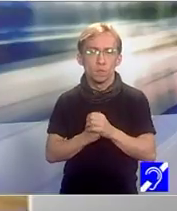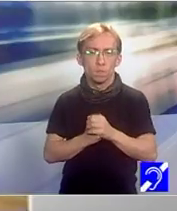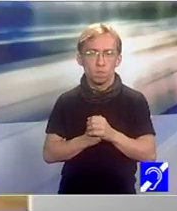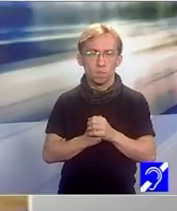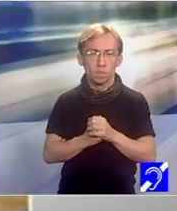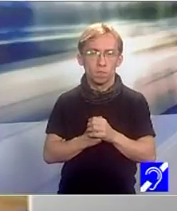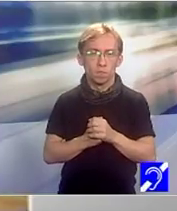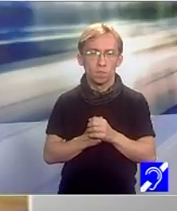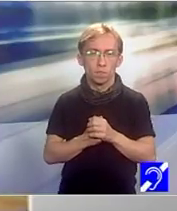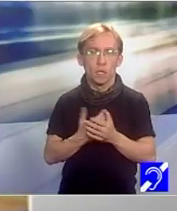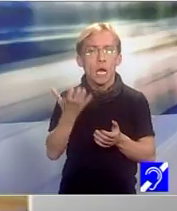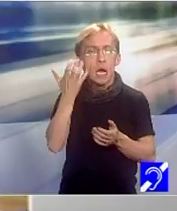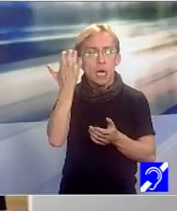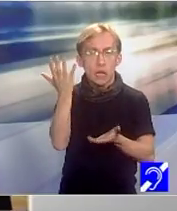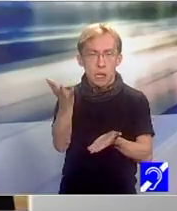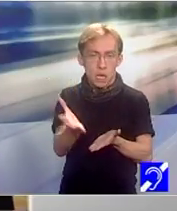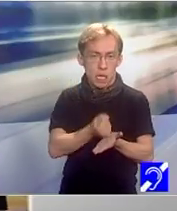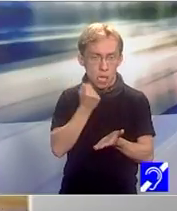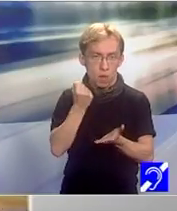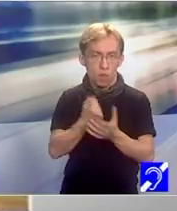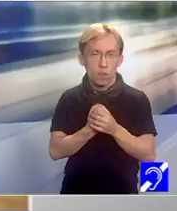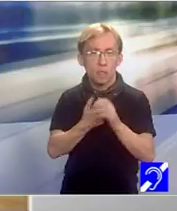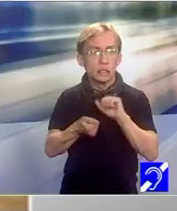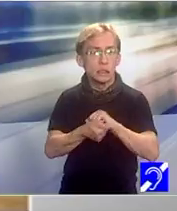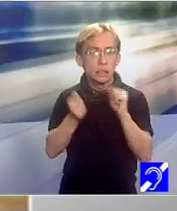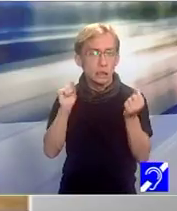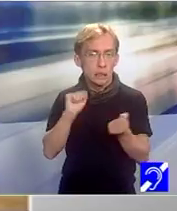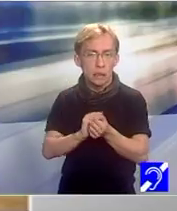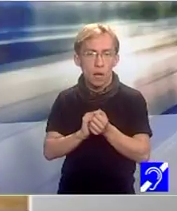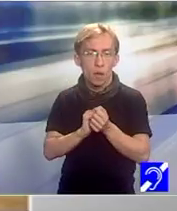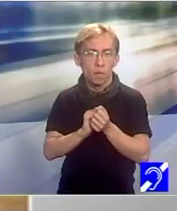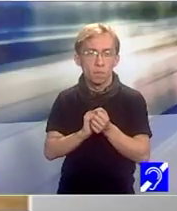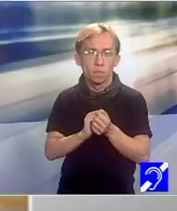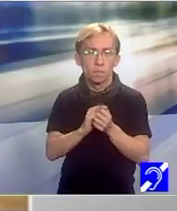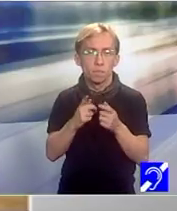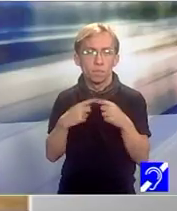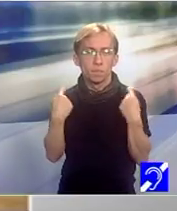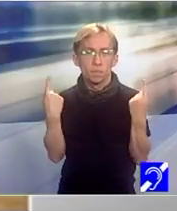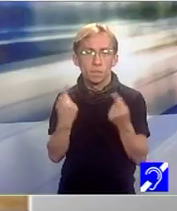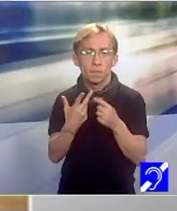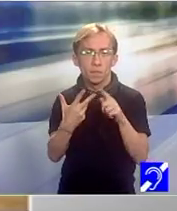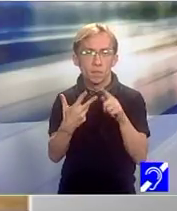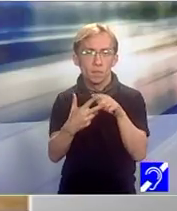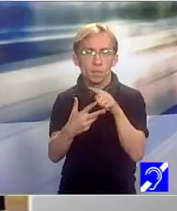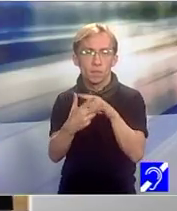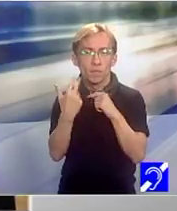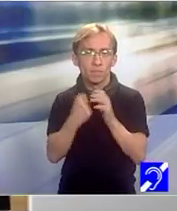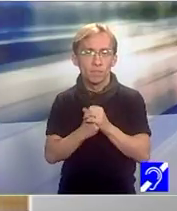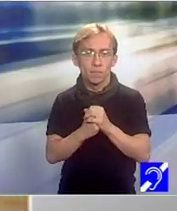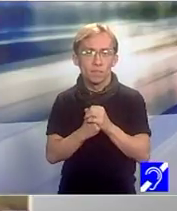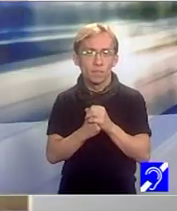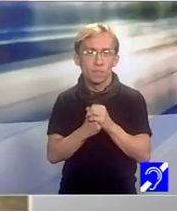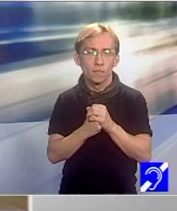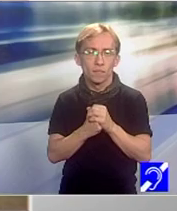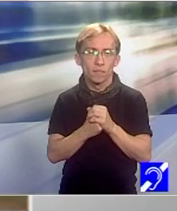atunci când reușești un loc 1 sau chiar și un loc 2 sau 3, dar în principiu locul 1 îl